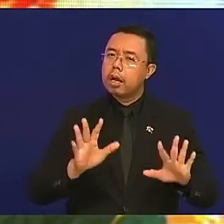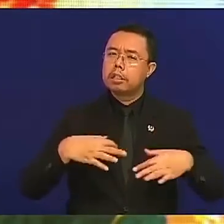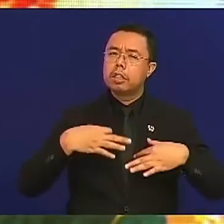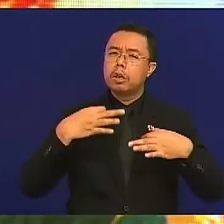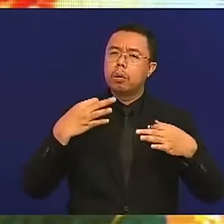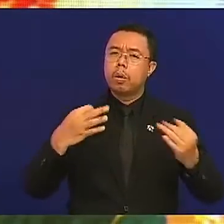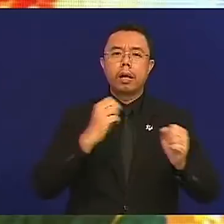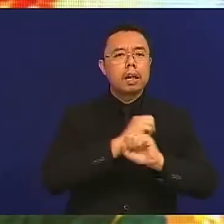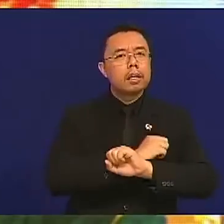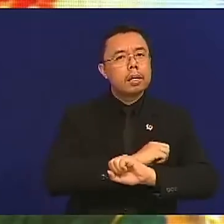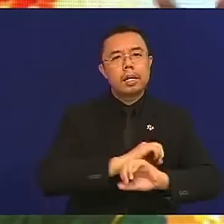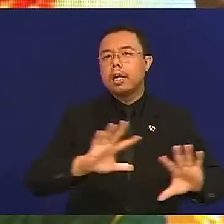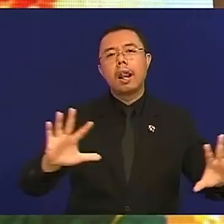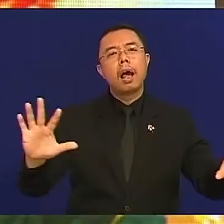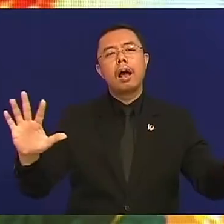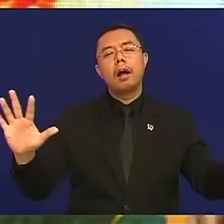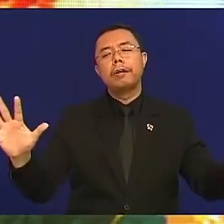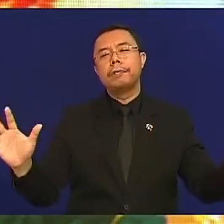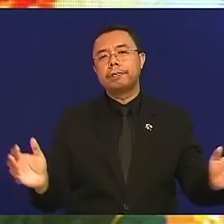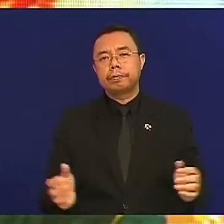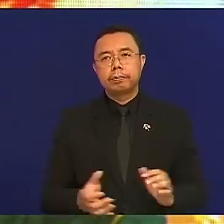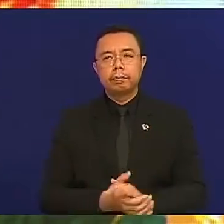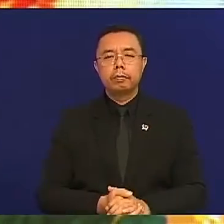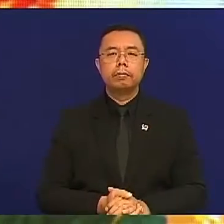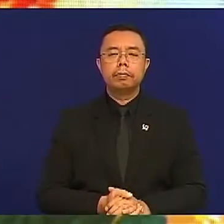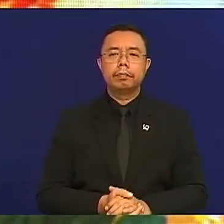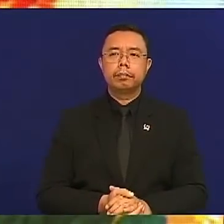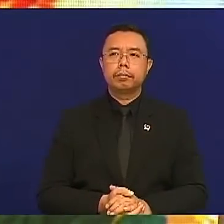Banyak jiwa yang tergilang